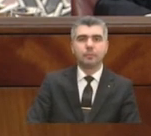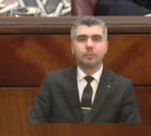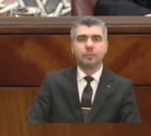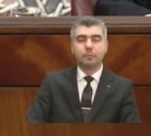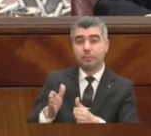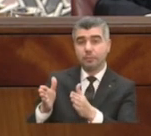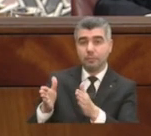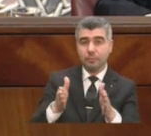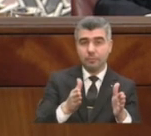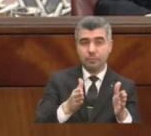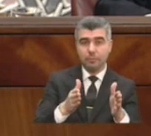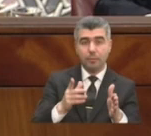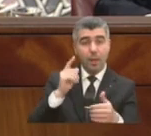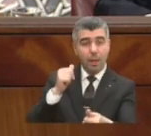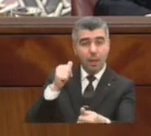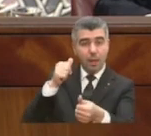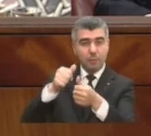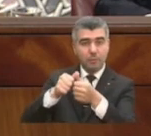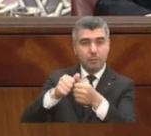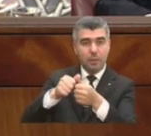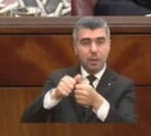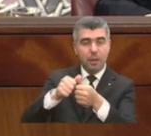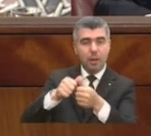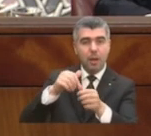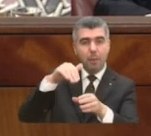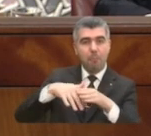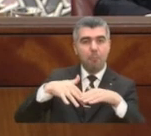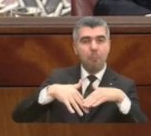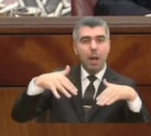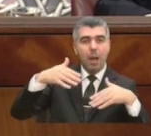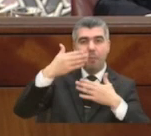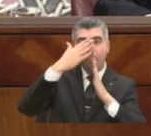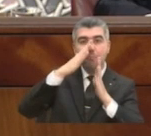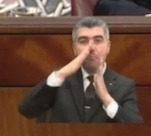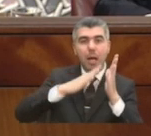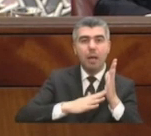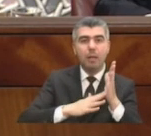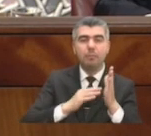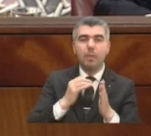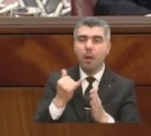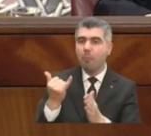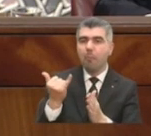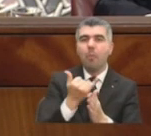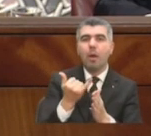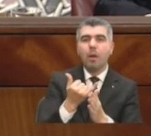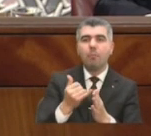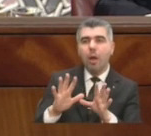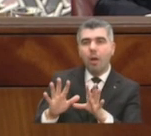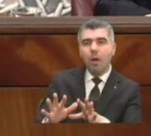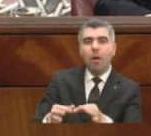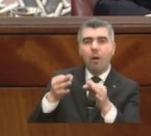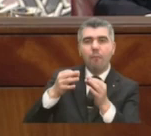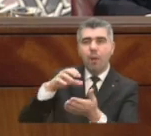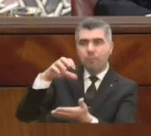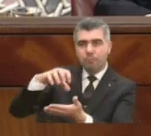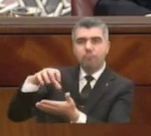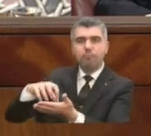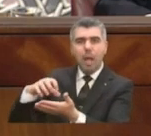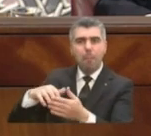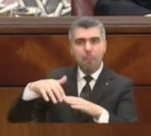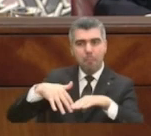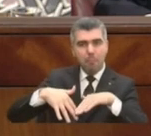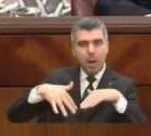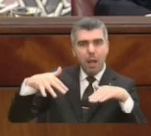يذكر البرلمان المغربي بانه يعد فاعلا اساسيا في العديد من المنظمات البرلمانيه